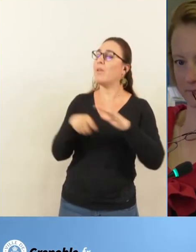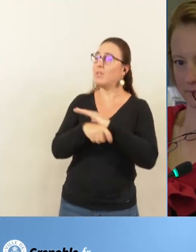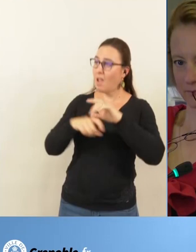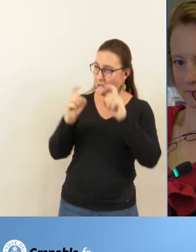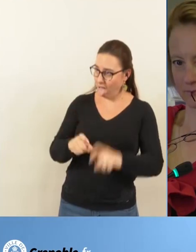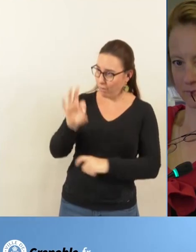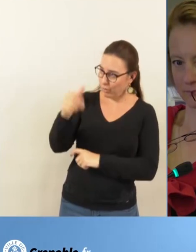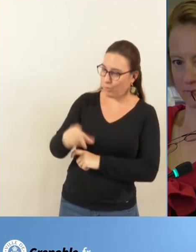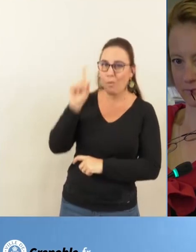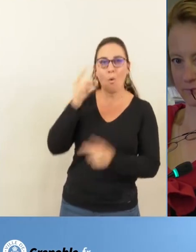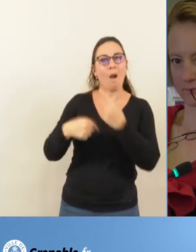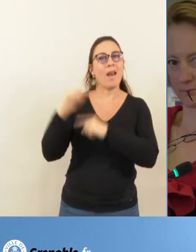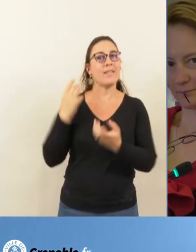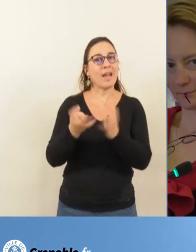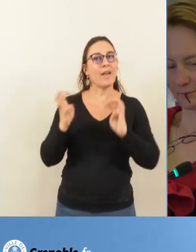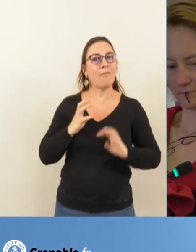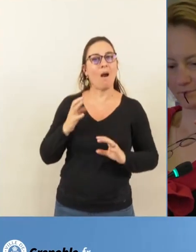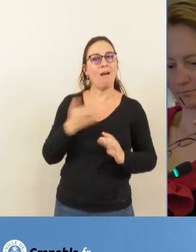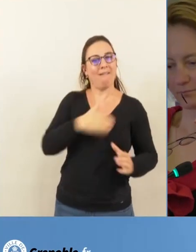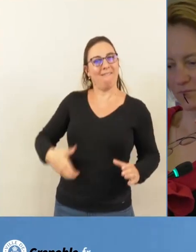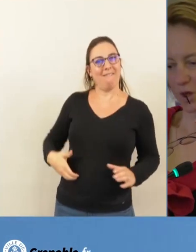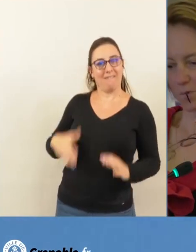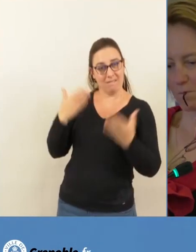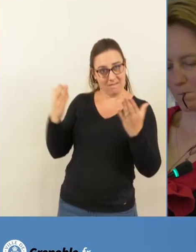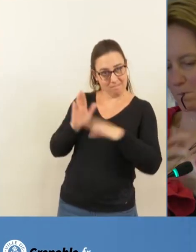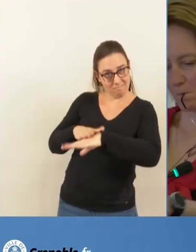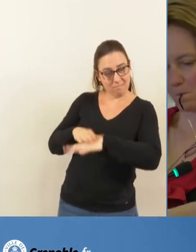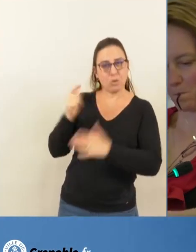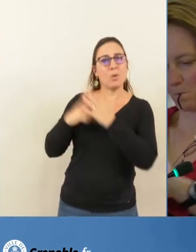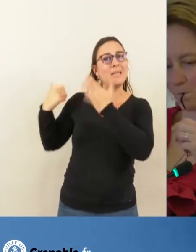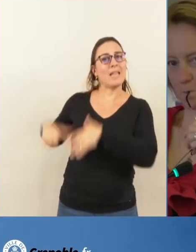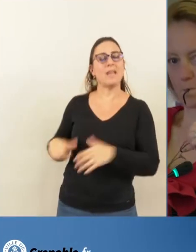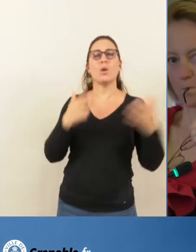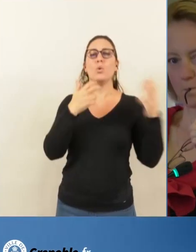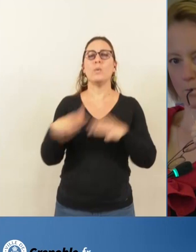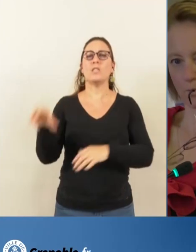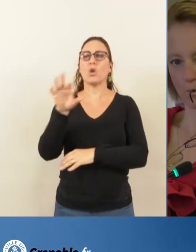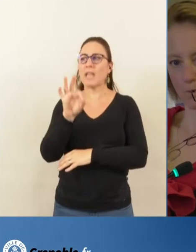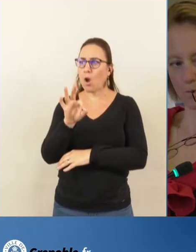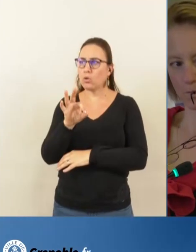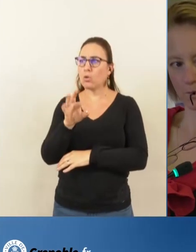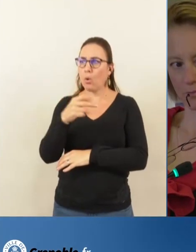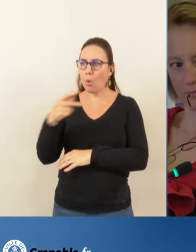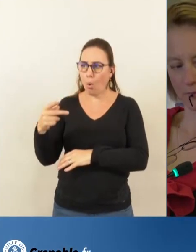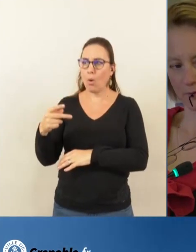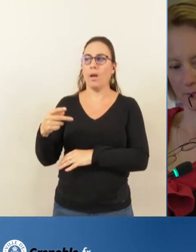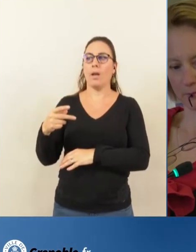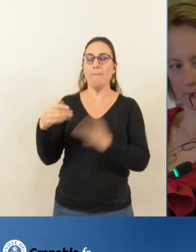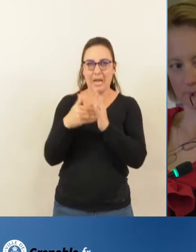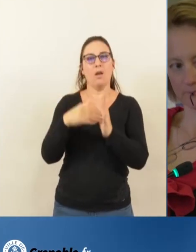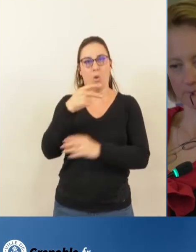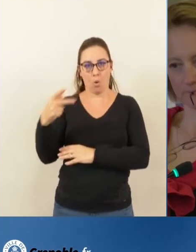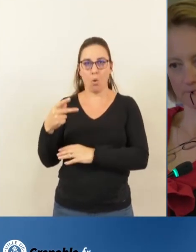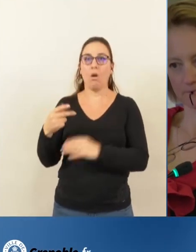lors du dernier conseil municipal je vous le rappelais depuis 2016 où l'enveloppe était de 850 000 euros en 2023 au budget ont passé